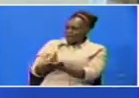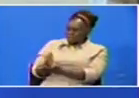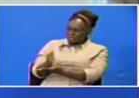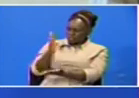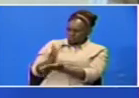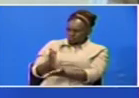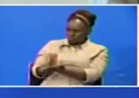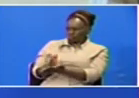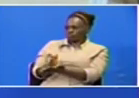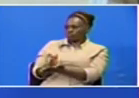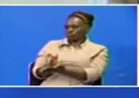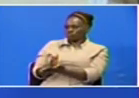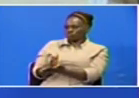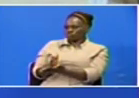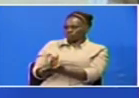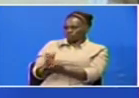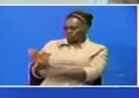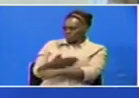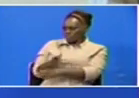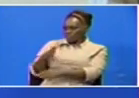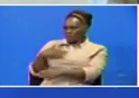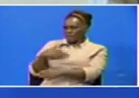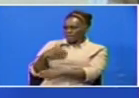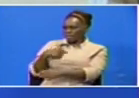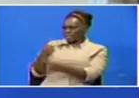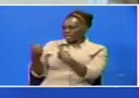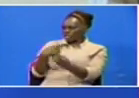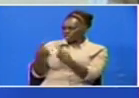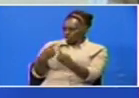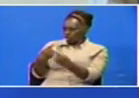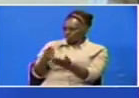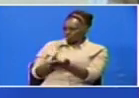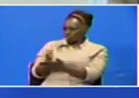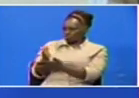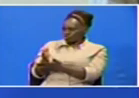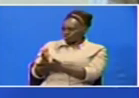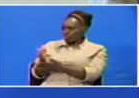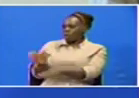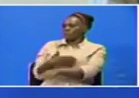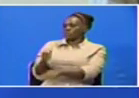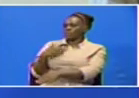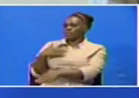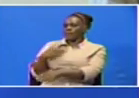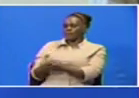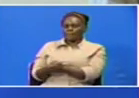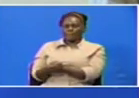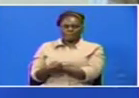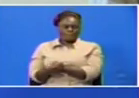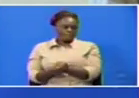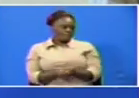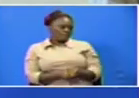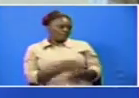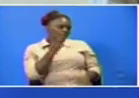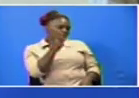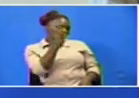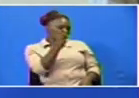kweli na that's one wa muziki wangu always unaongea kati una base katika true stories na vitu vya kweli kweli. Tukielekea mbele